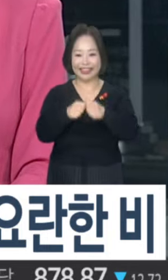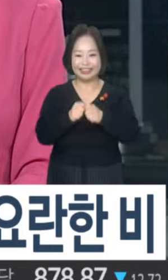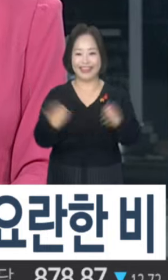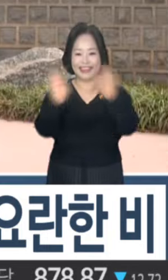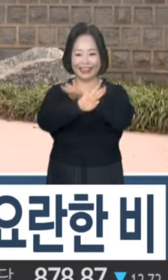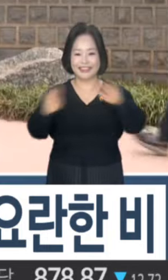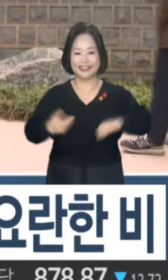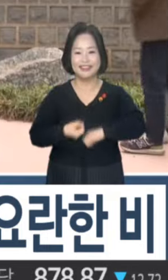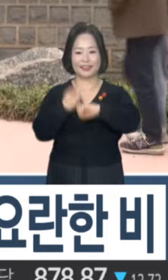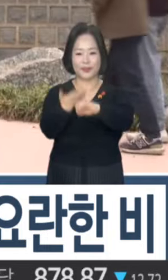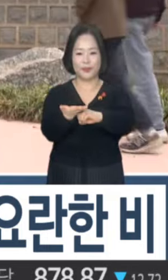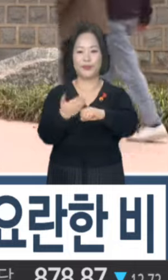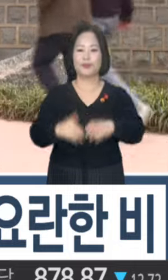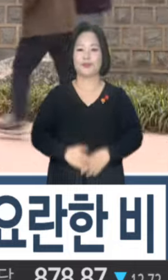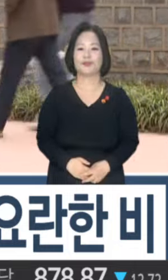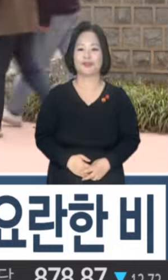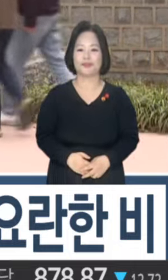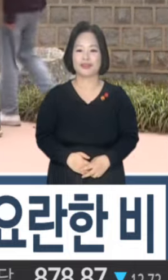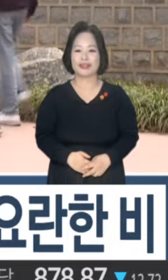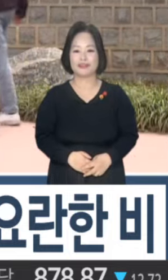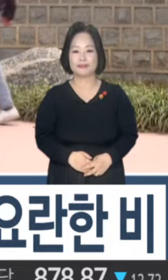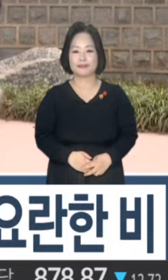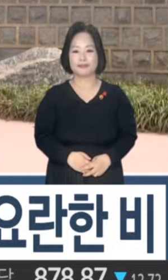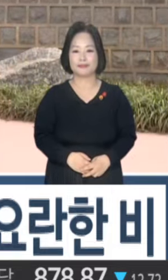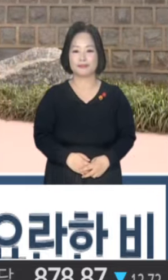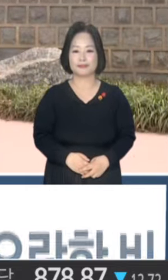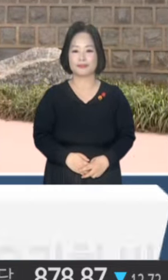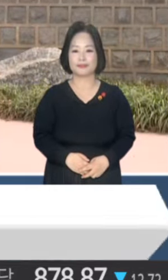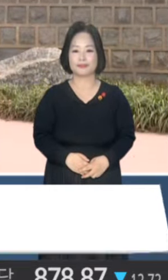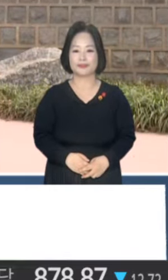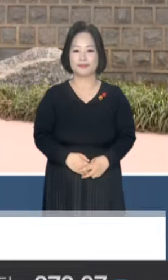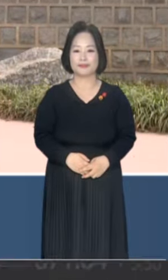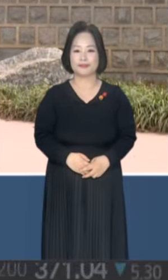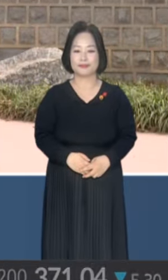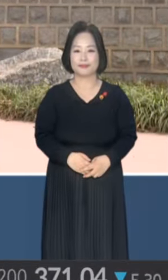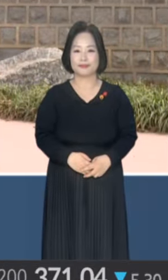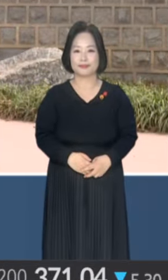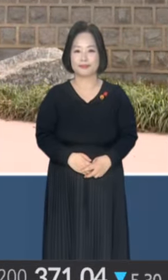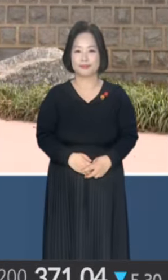날씨 기상캐스터 연결해서 알아보겠습니다. 진현지 캐스터.